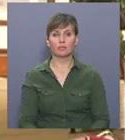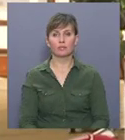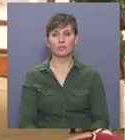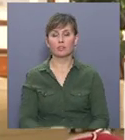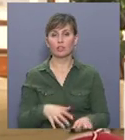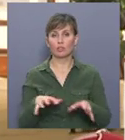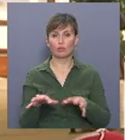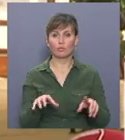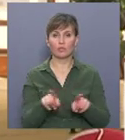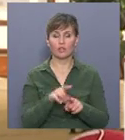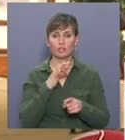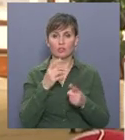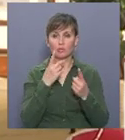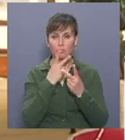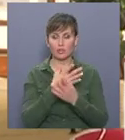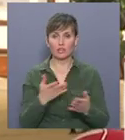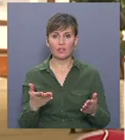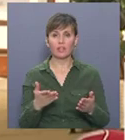Коррупционные, так скажем, проявления, ну,